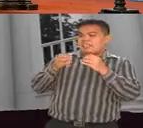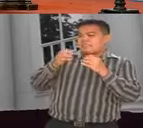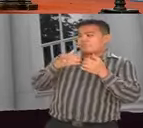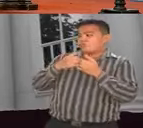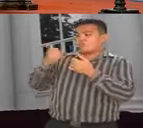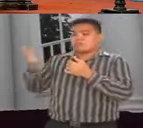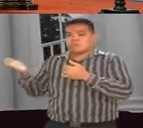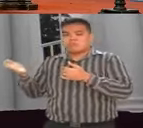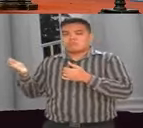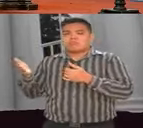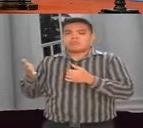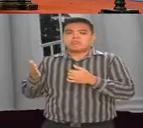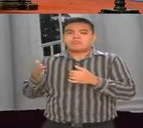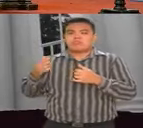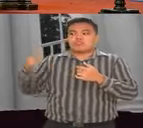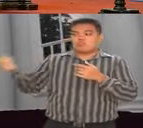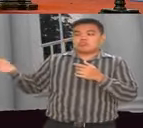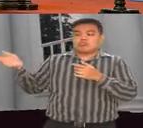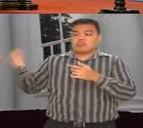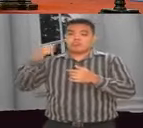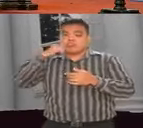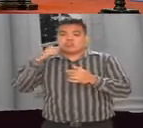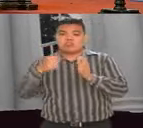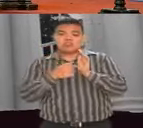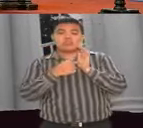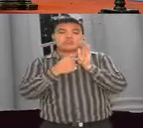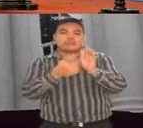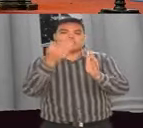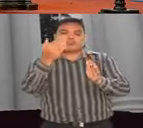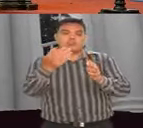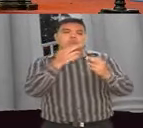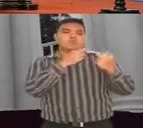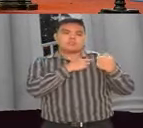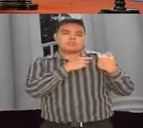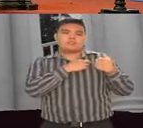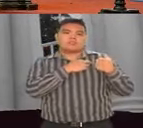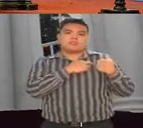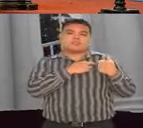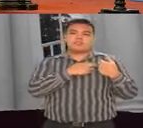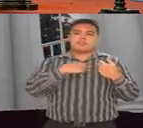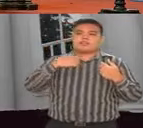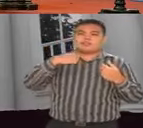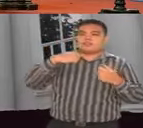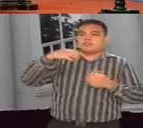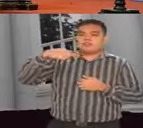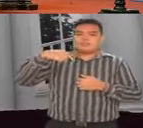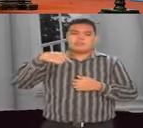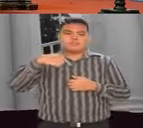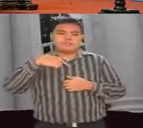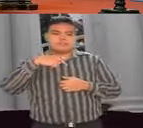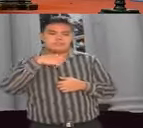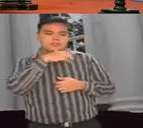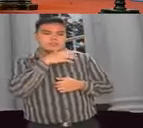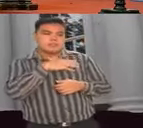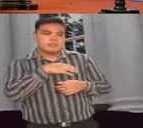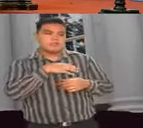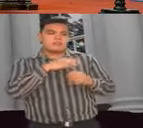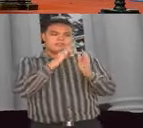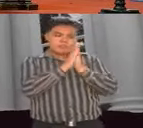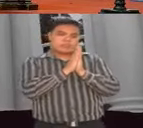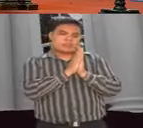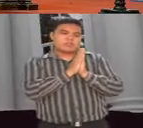ni mo, na kita man ka, imo man ang responsibility. Ikaw sad nga nag-ampo ka naa kay lifetime